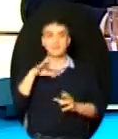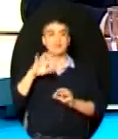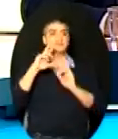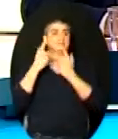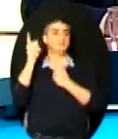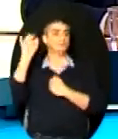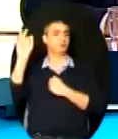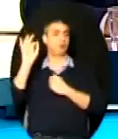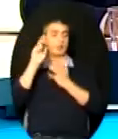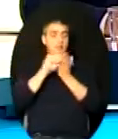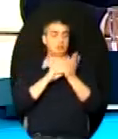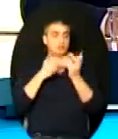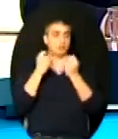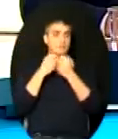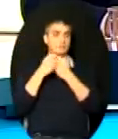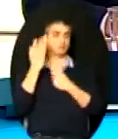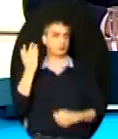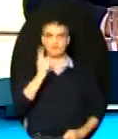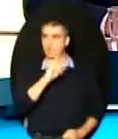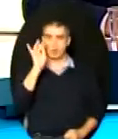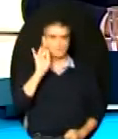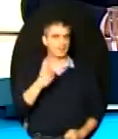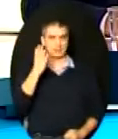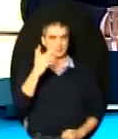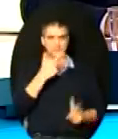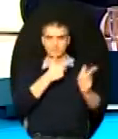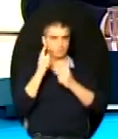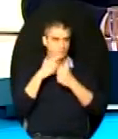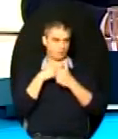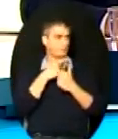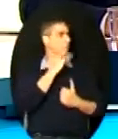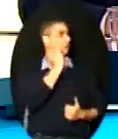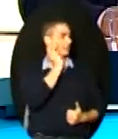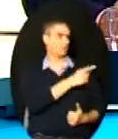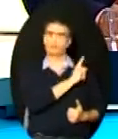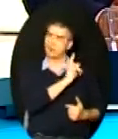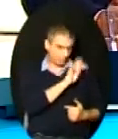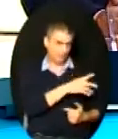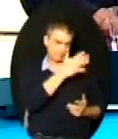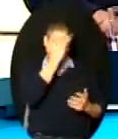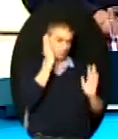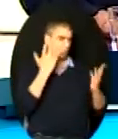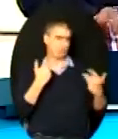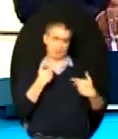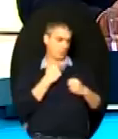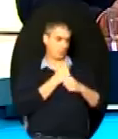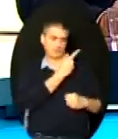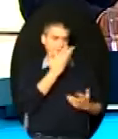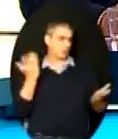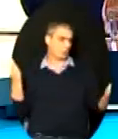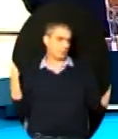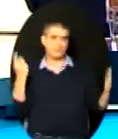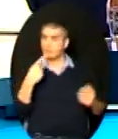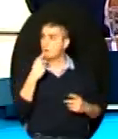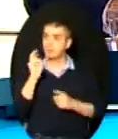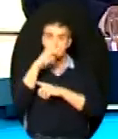לגבי הטרור הערבי, לא מגנים את הפיגועים, ועוד איך מגנים, והם לא מגנים חמור מאוד, אני לא מייצג אותם. אומרים שהם